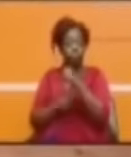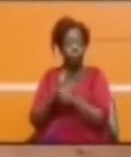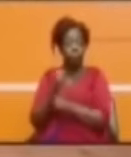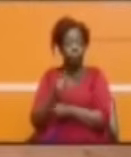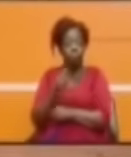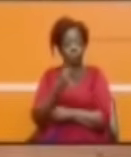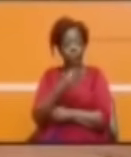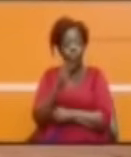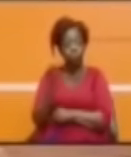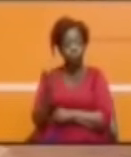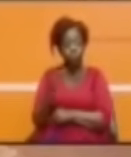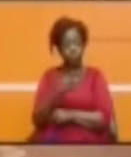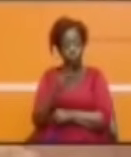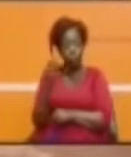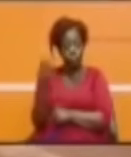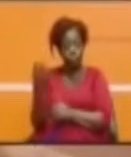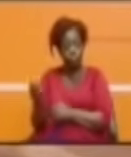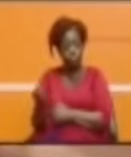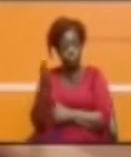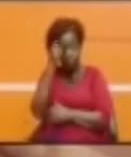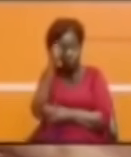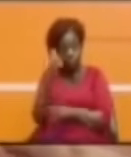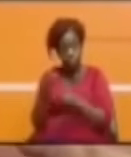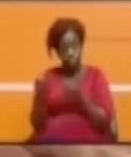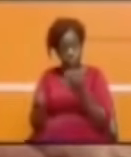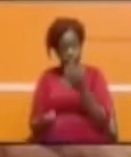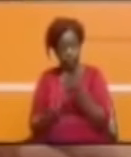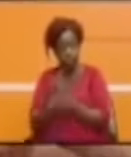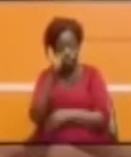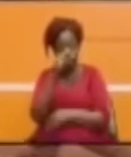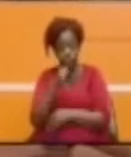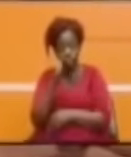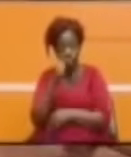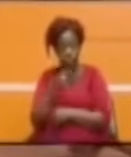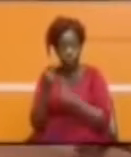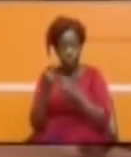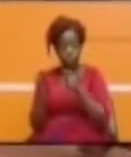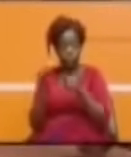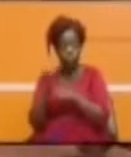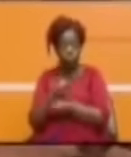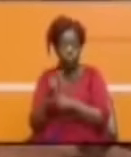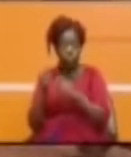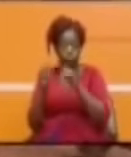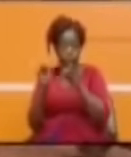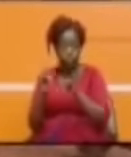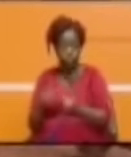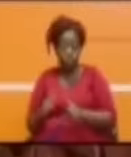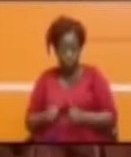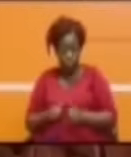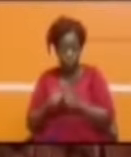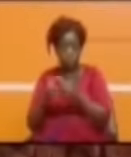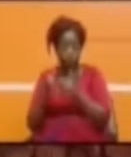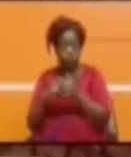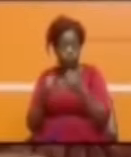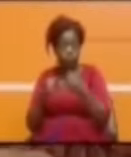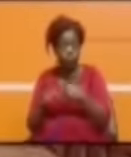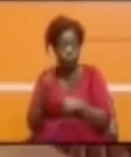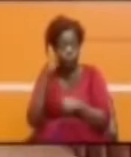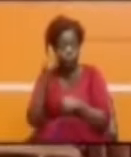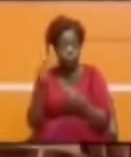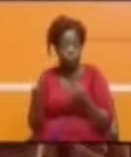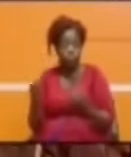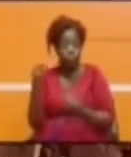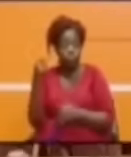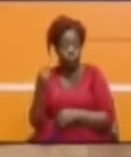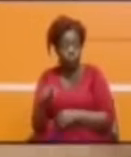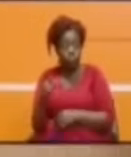2024. Wadde nga gavumenti ya olukusa abantu sakinnoma okutandika amasomero naye yasigala erondoola ebikolebwayo okulaba nga bituuka